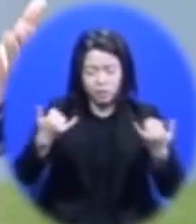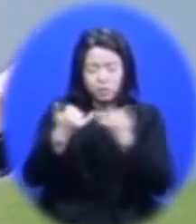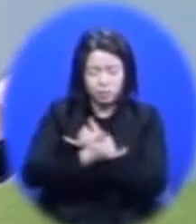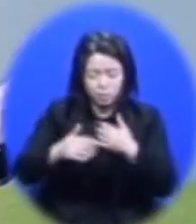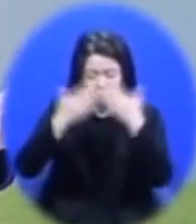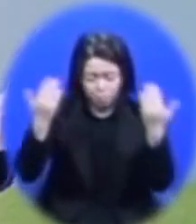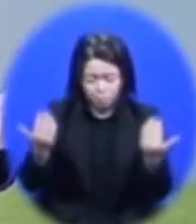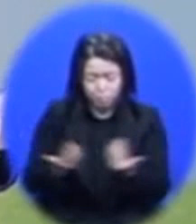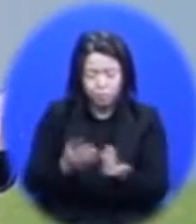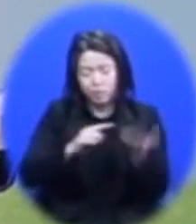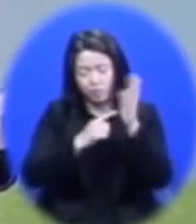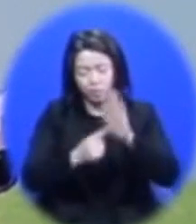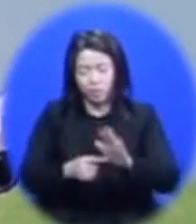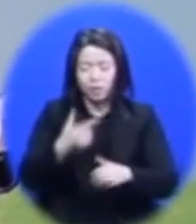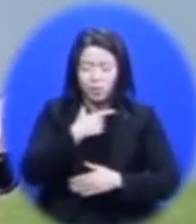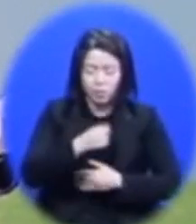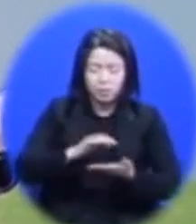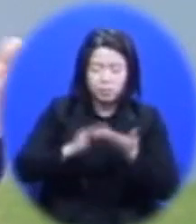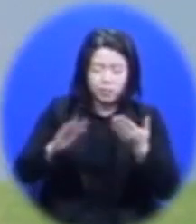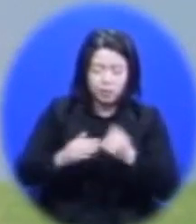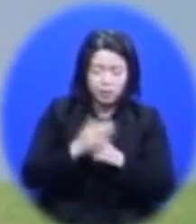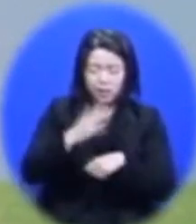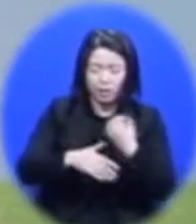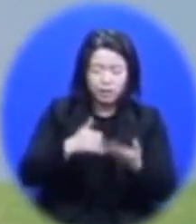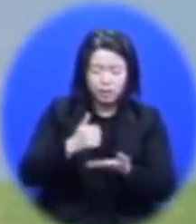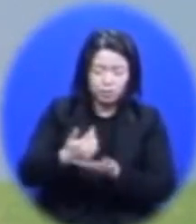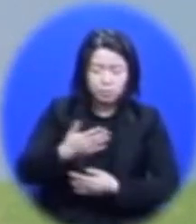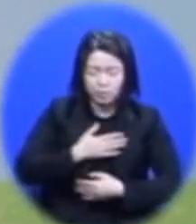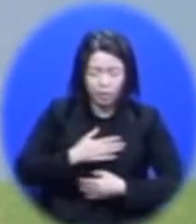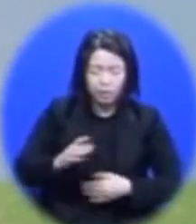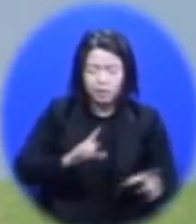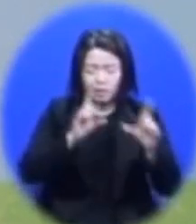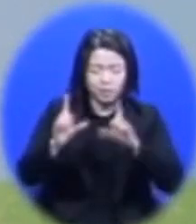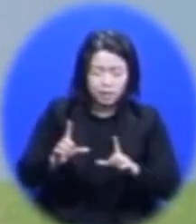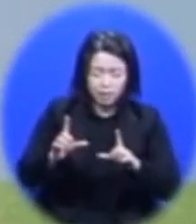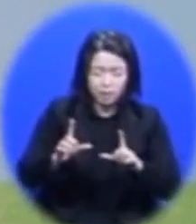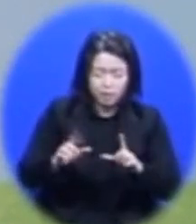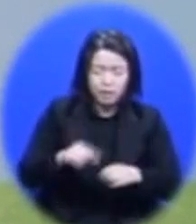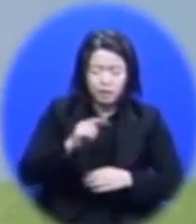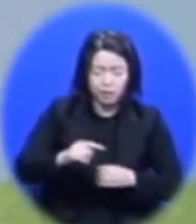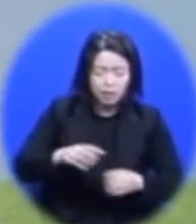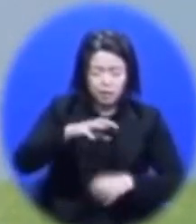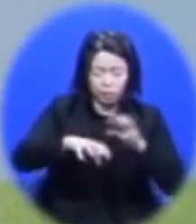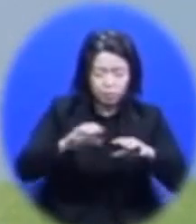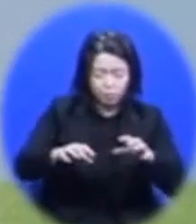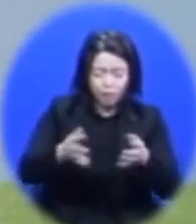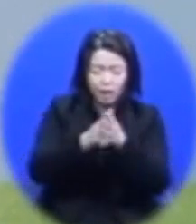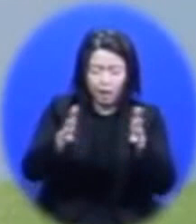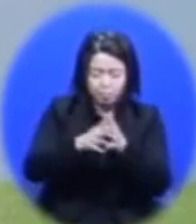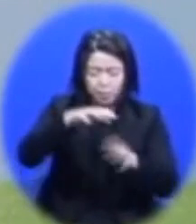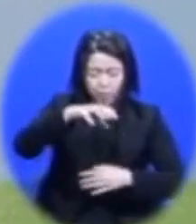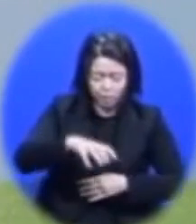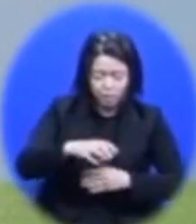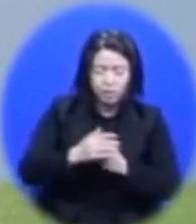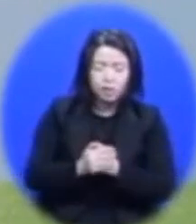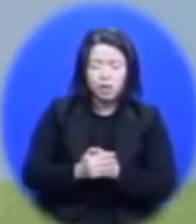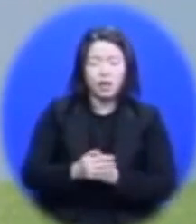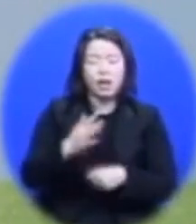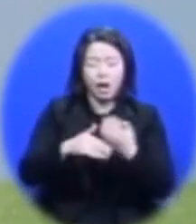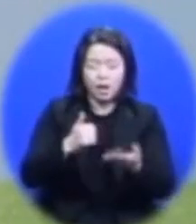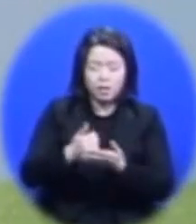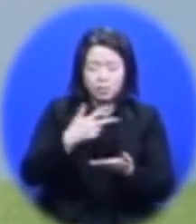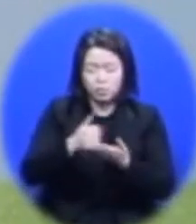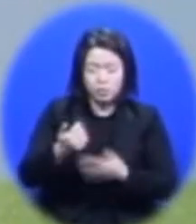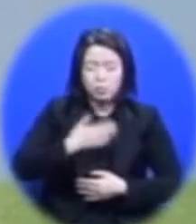모두에게 드러나기를 원합니다. 하나님, 내가 사는 내 동네 아파트 단지에 하나님